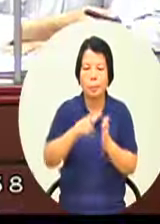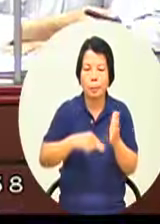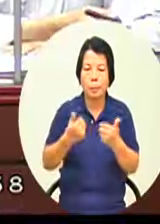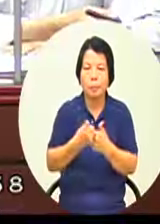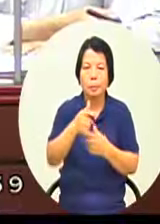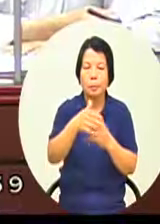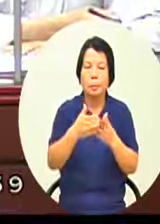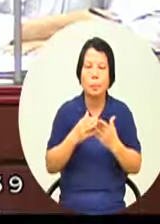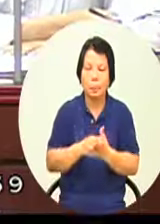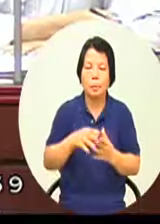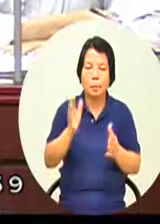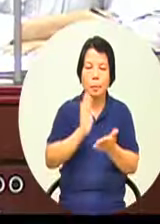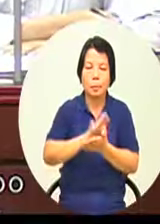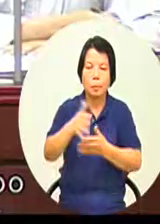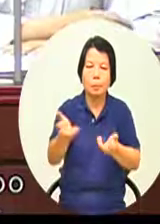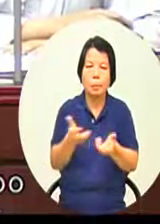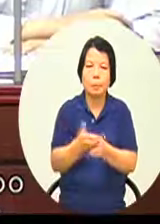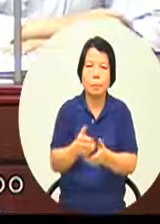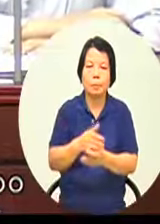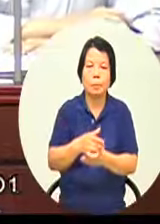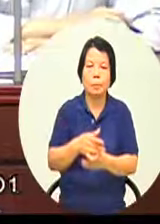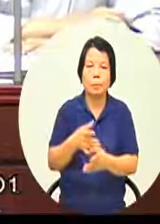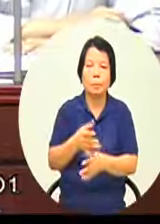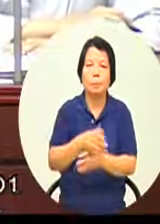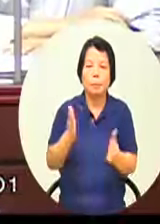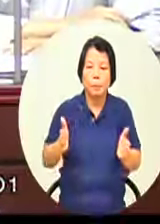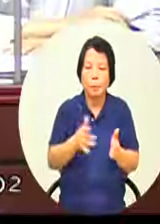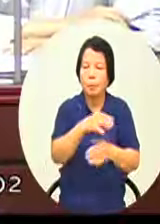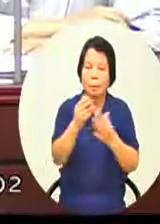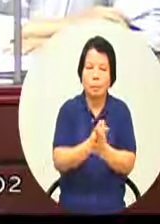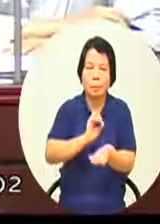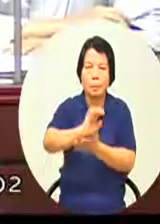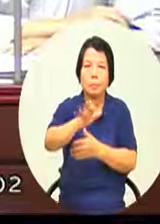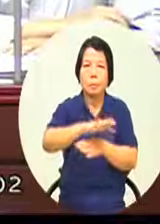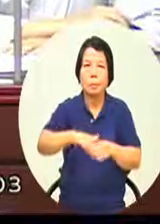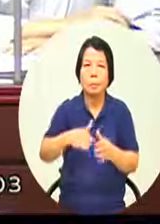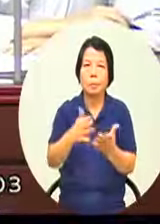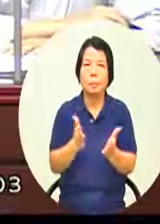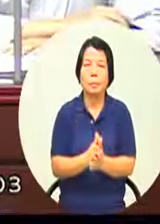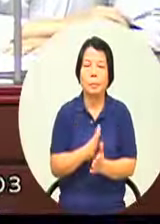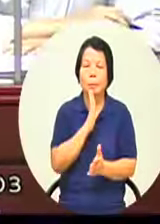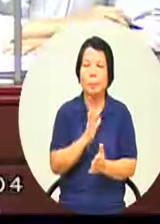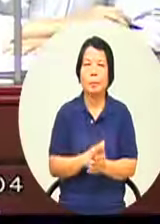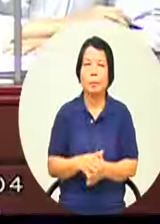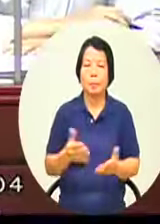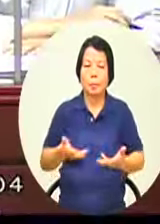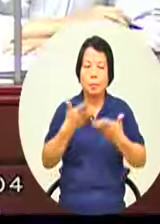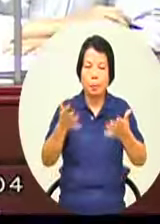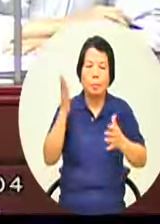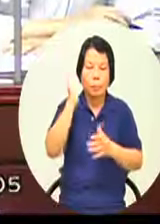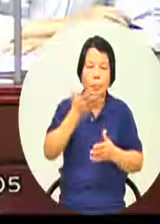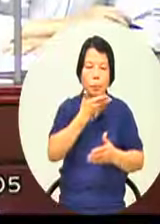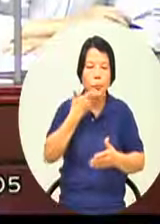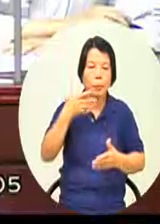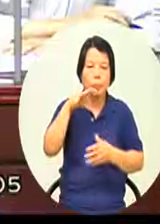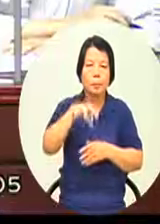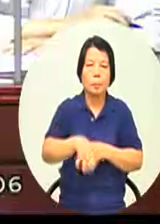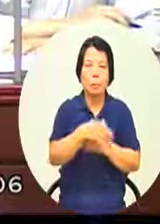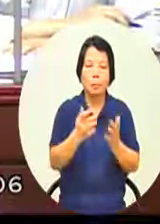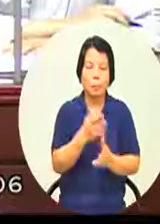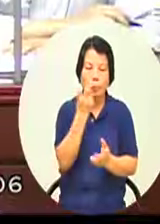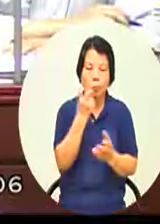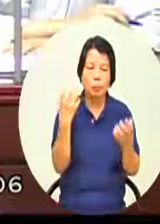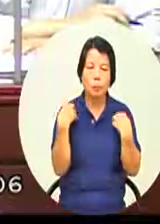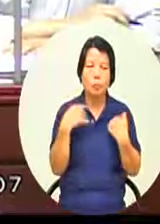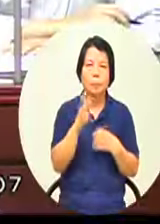议员报告。那另外三林大埃村的这个污水厂是过去慈济做完以后移交给水利局，这个目前管理是水利